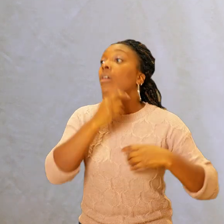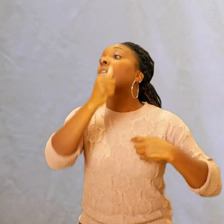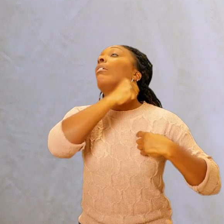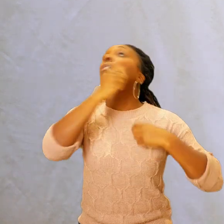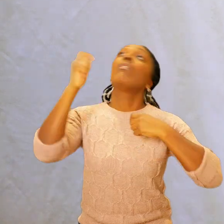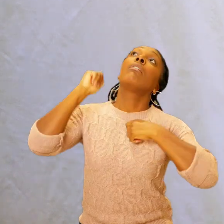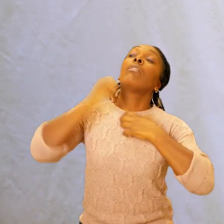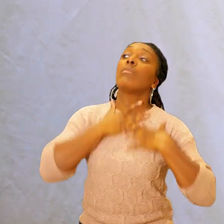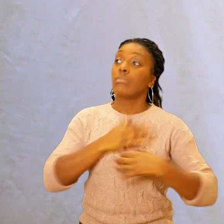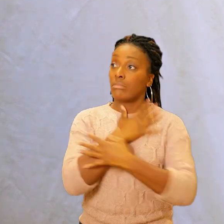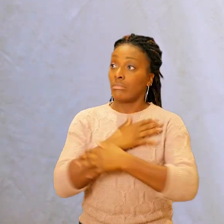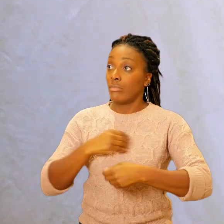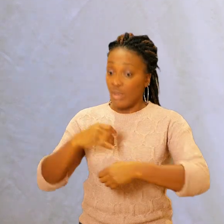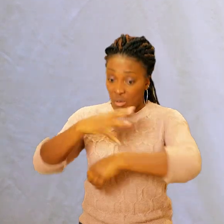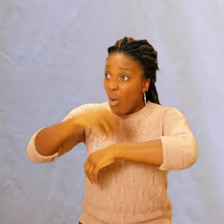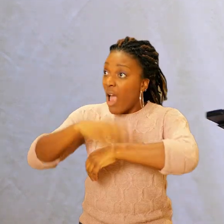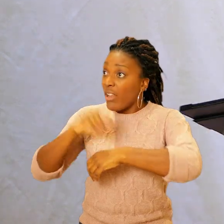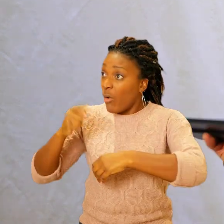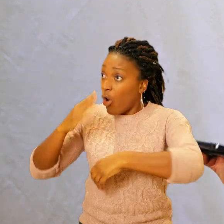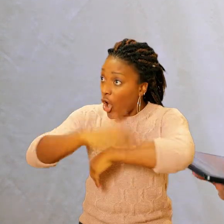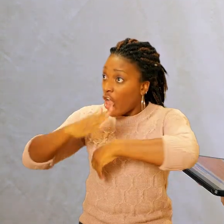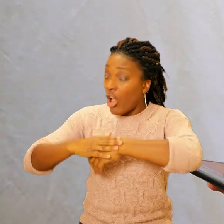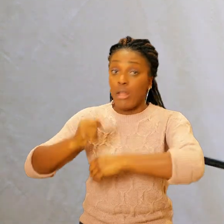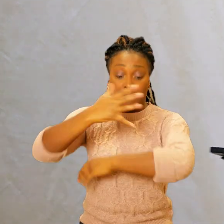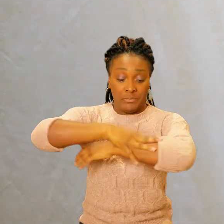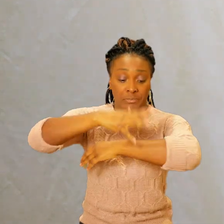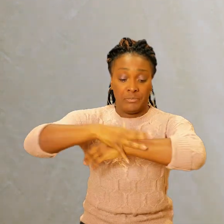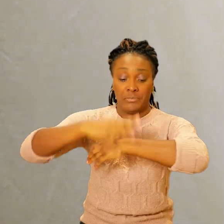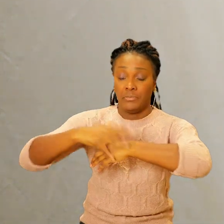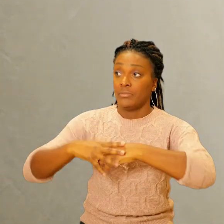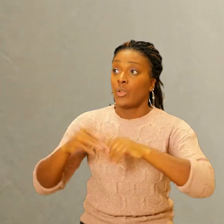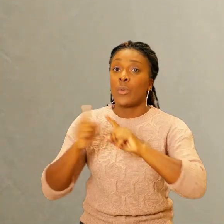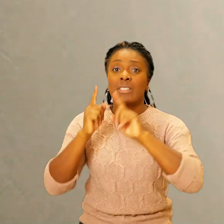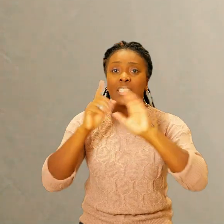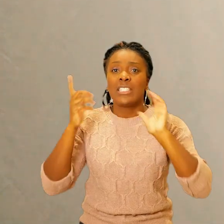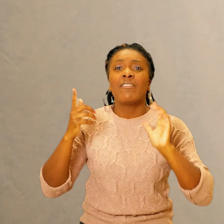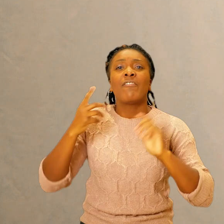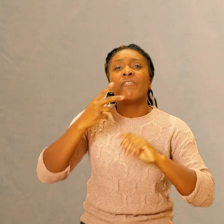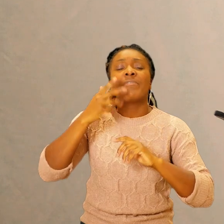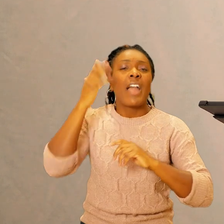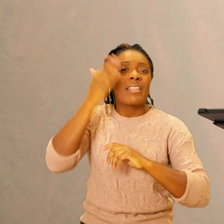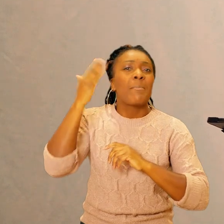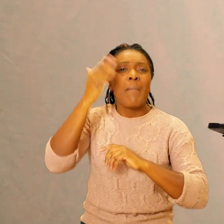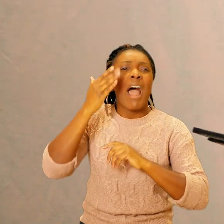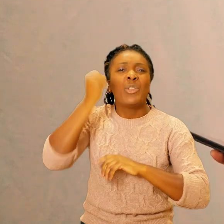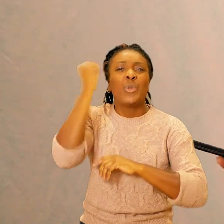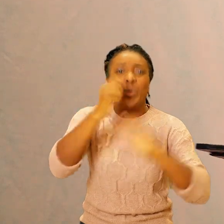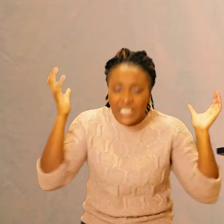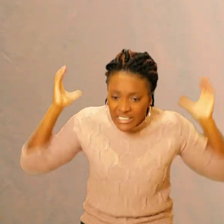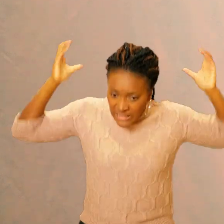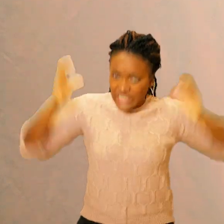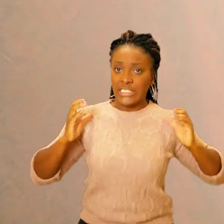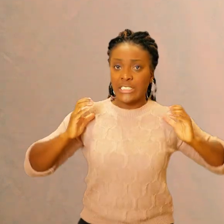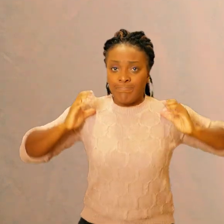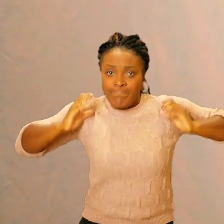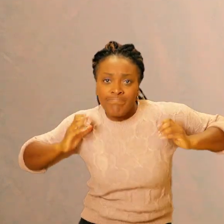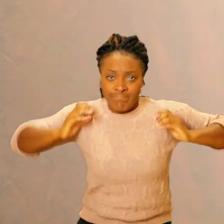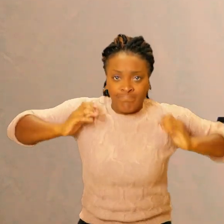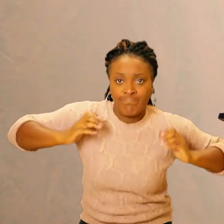être velu sur les mains. Et puis, il va porter le gibier comme Ésaü. Et puis, quand il va s'approcher de la tente de son